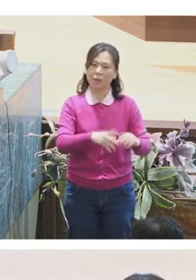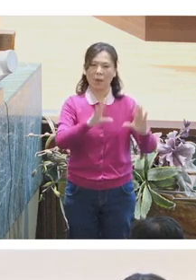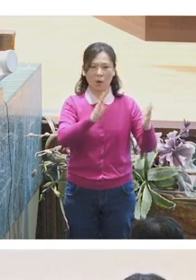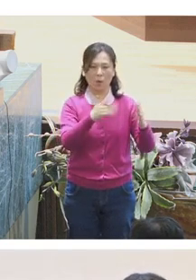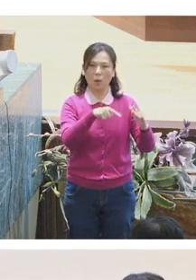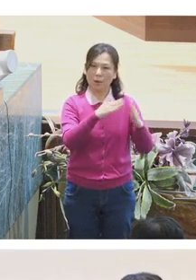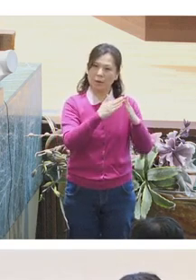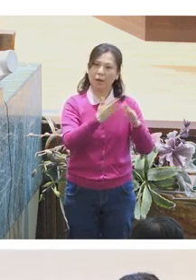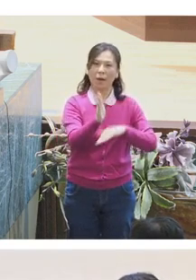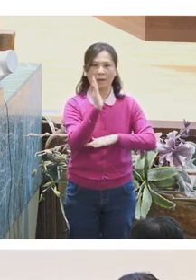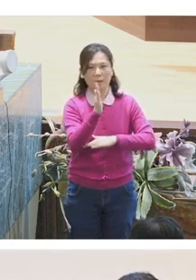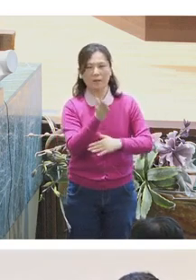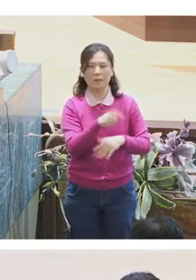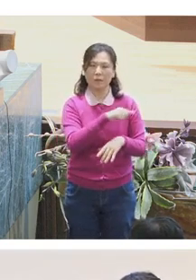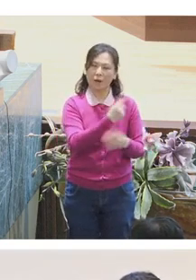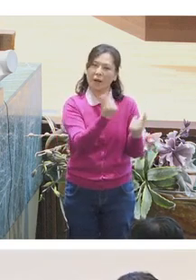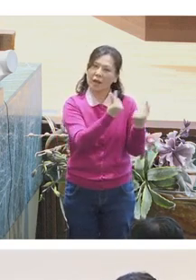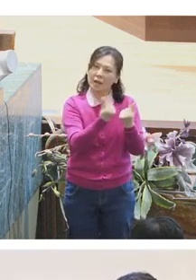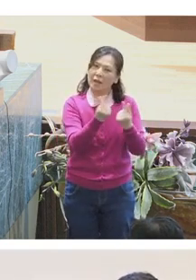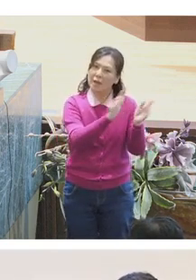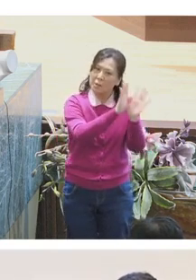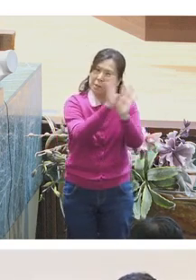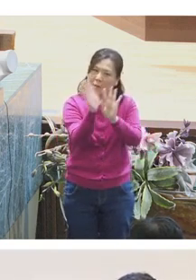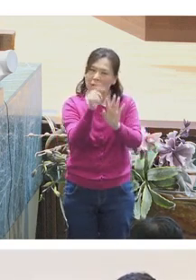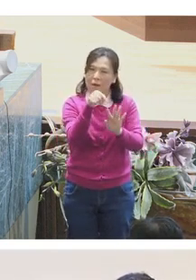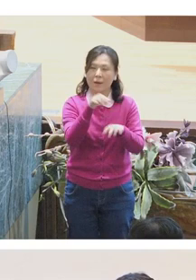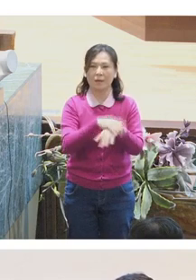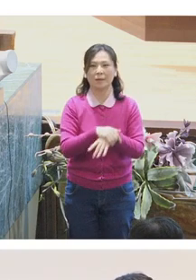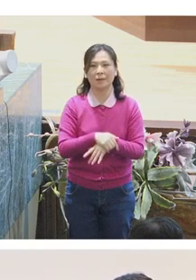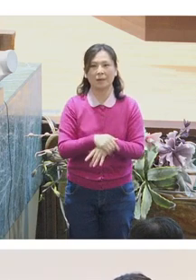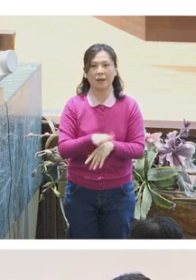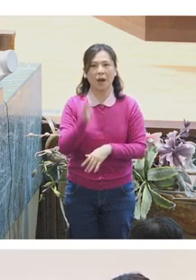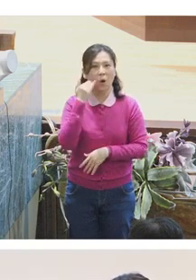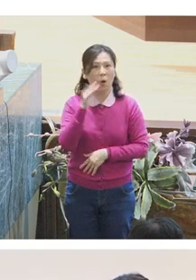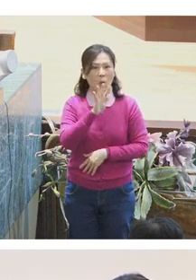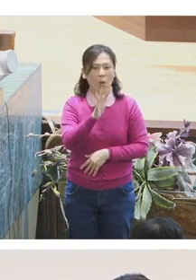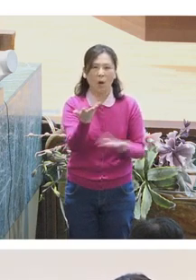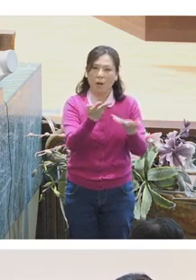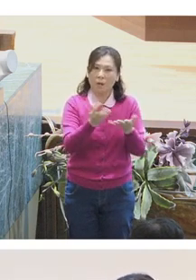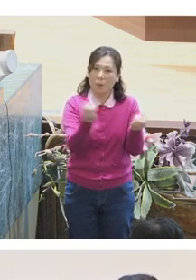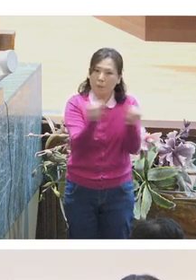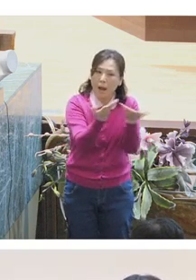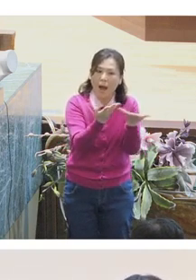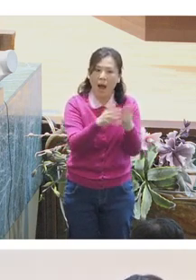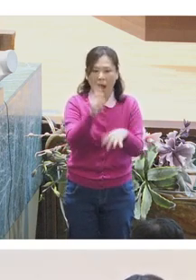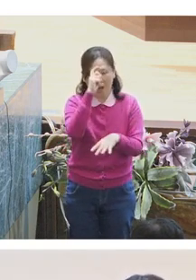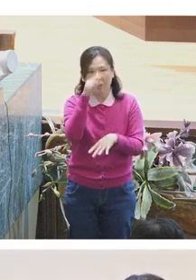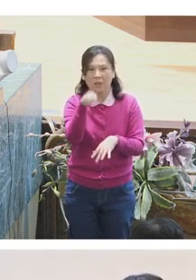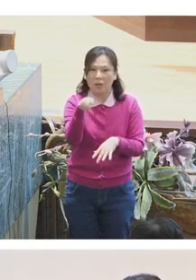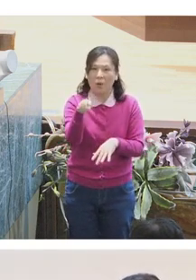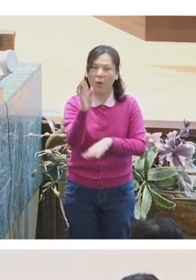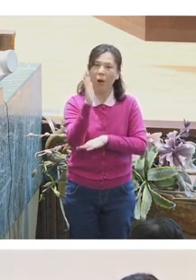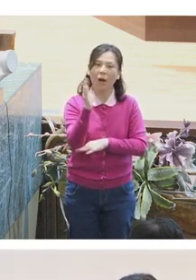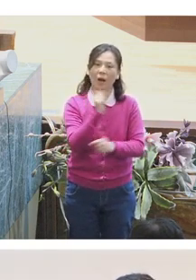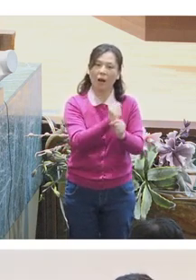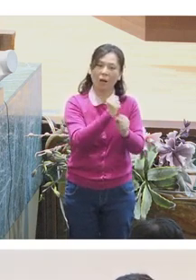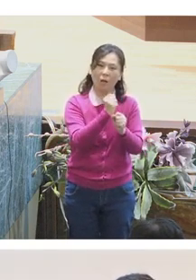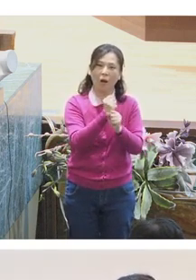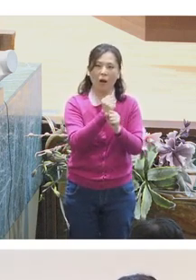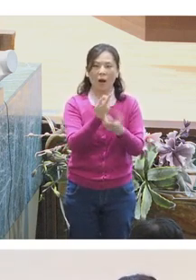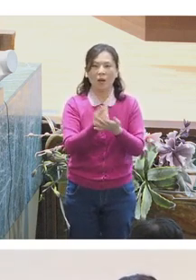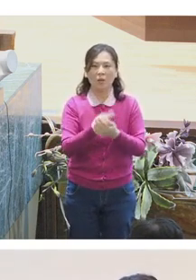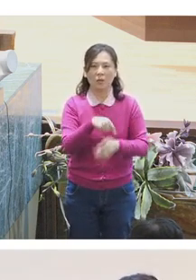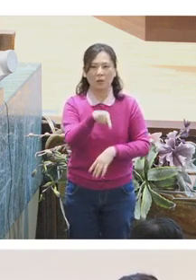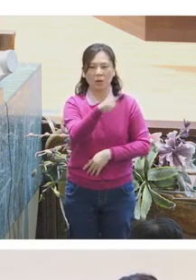府等等，就是我们希望这个当有一件事情发生，我们希望他做的时候，我们往往会去看的是一个